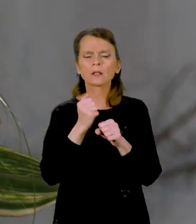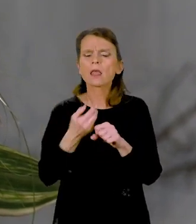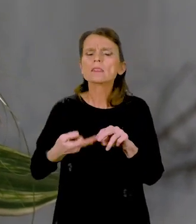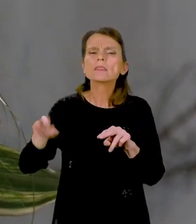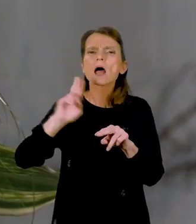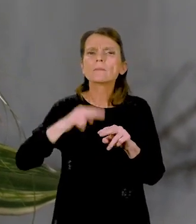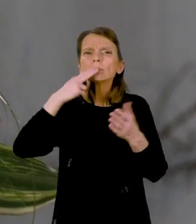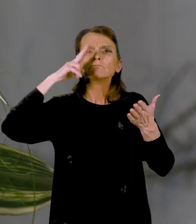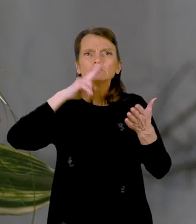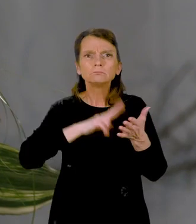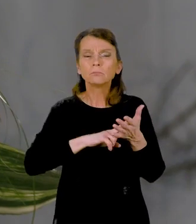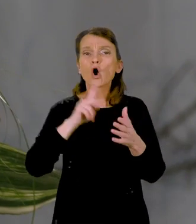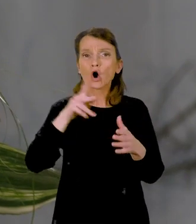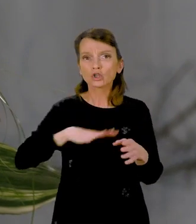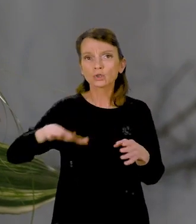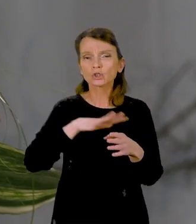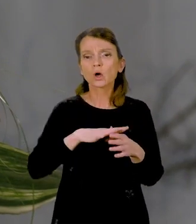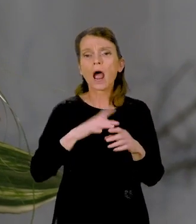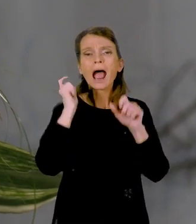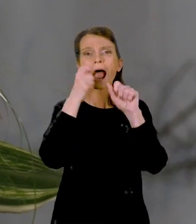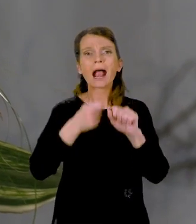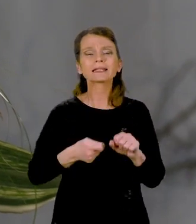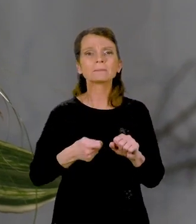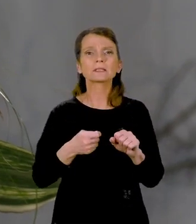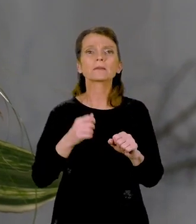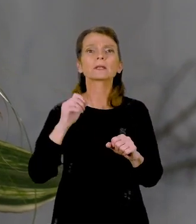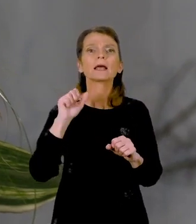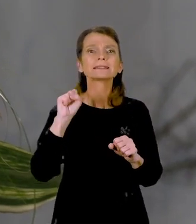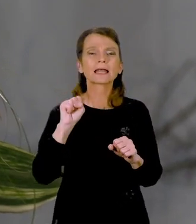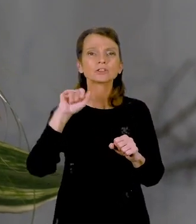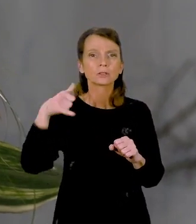Kočevsko, akademski kipar Stanislav Jarm.